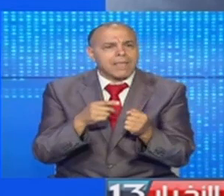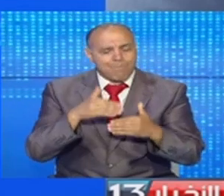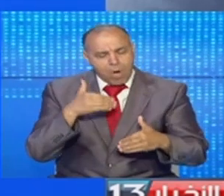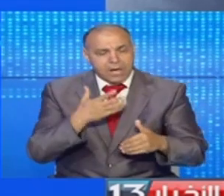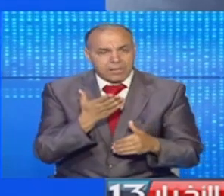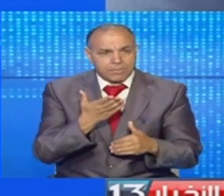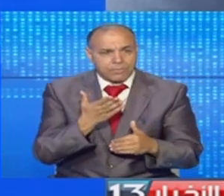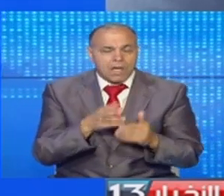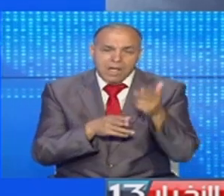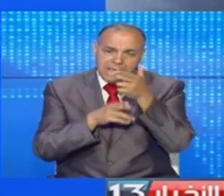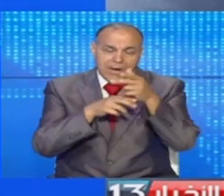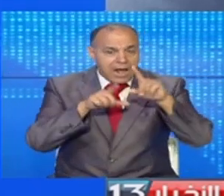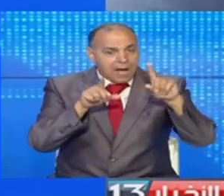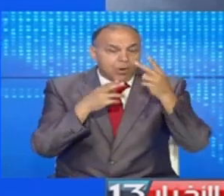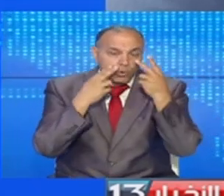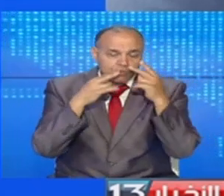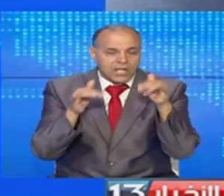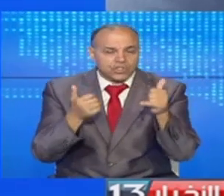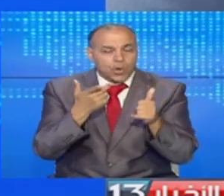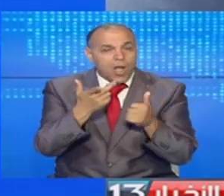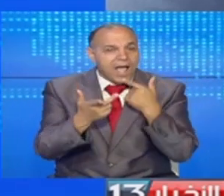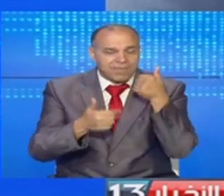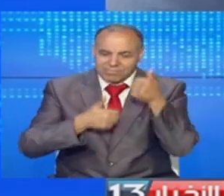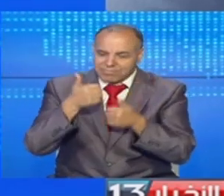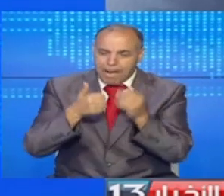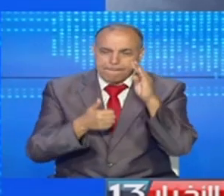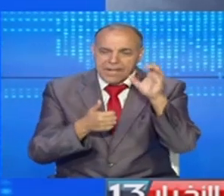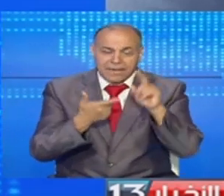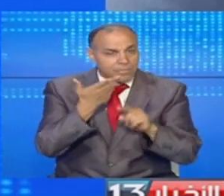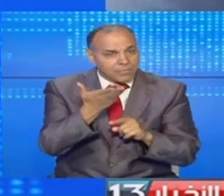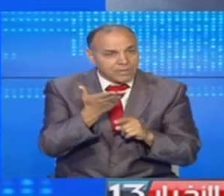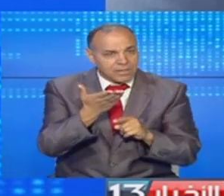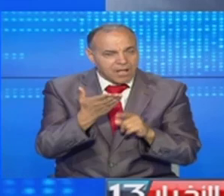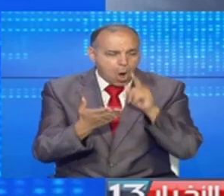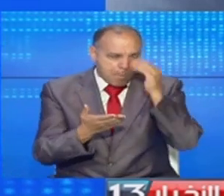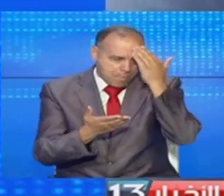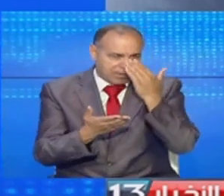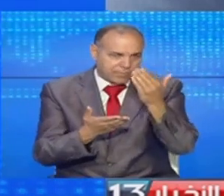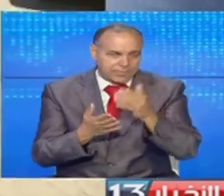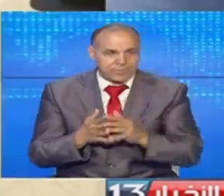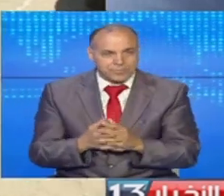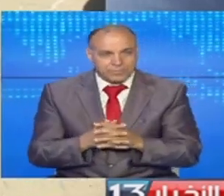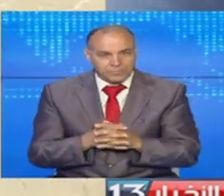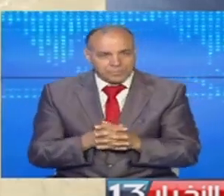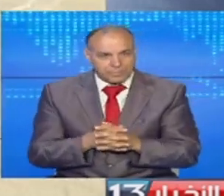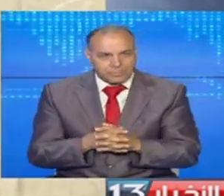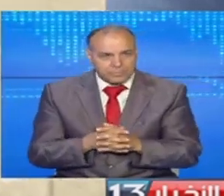إعاقته. كاميرا الأخبار رصدت أجواء إجراء اختبار البكالوريا لفاضل الحمزاوي. سأصل حتما